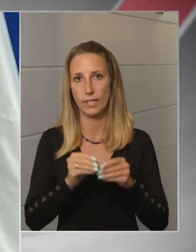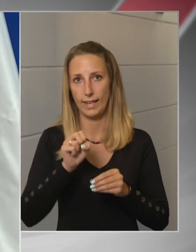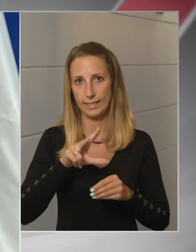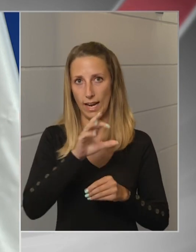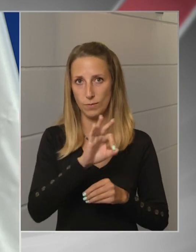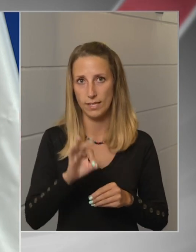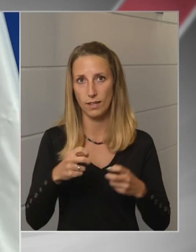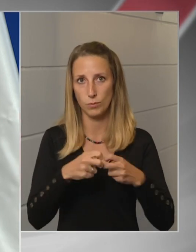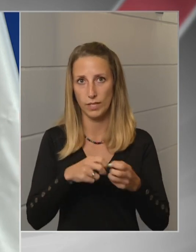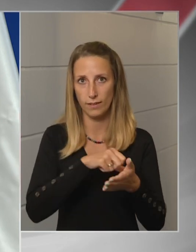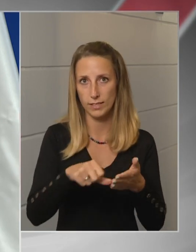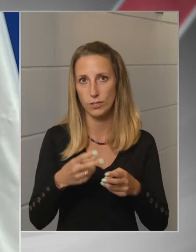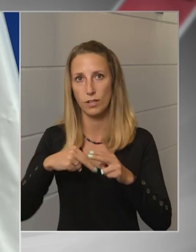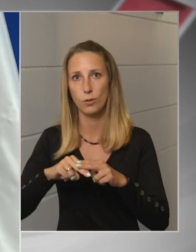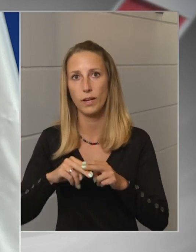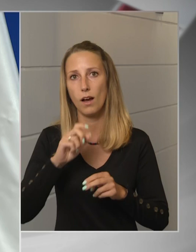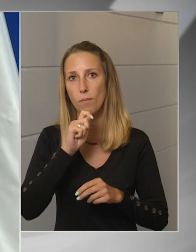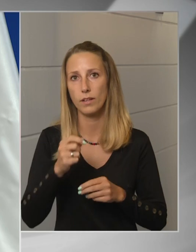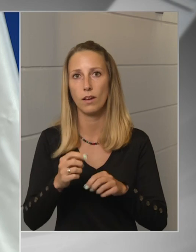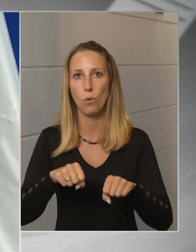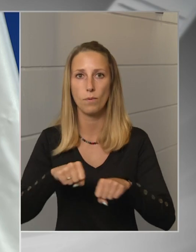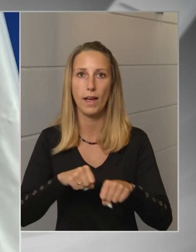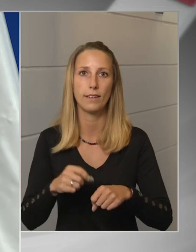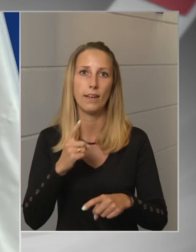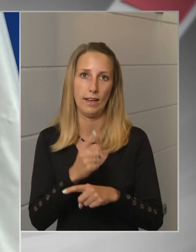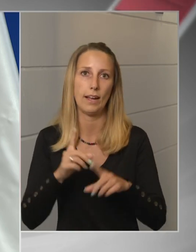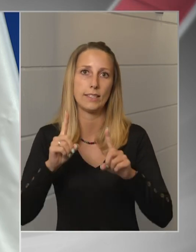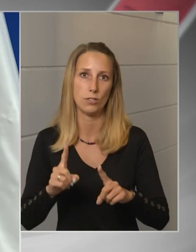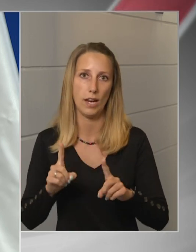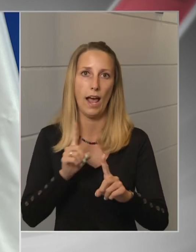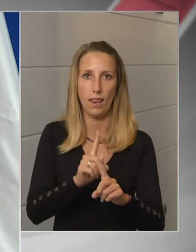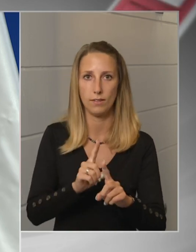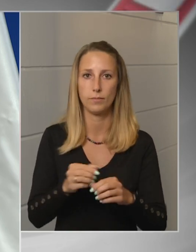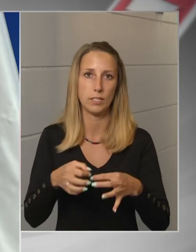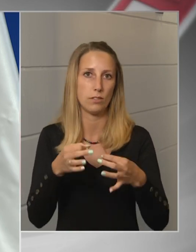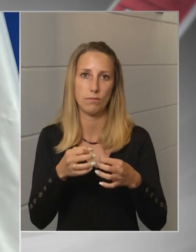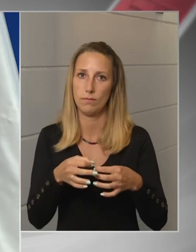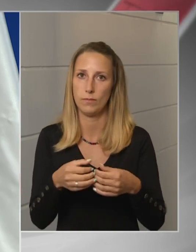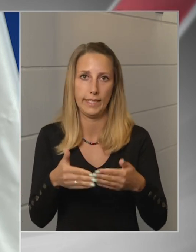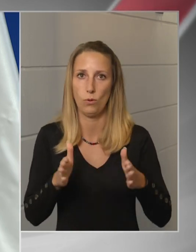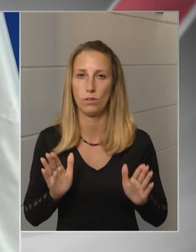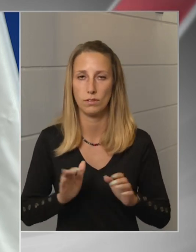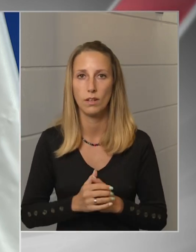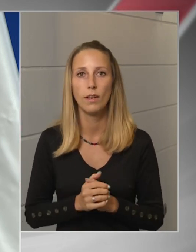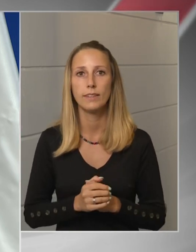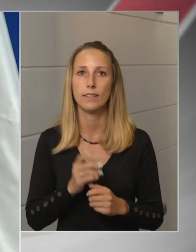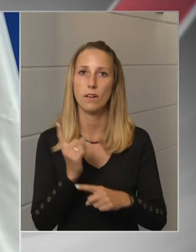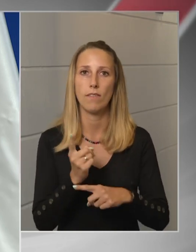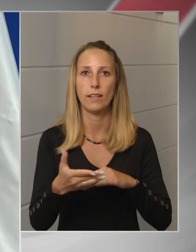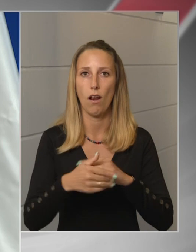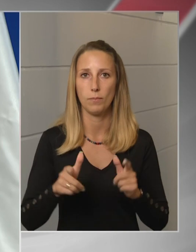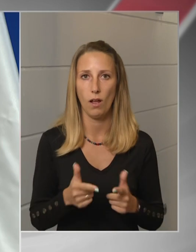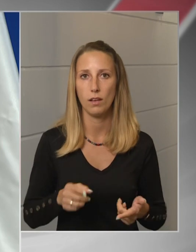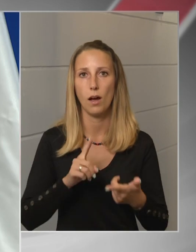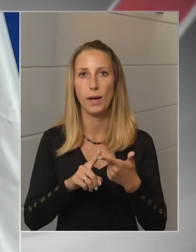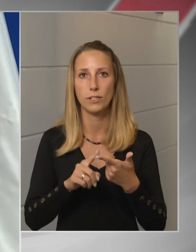kifizesse, mert a többire a magyar kormány rendelkezésre áll és nyitott. Tehát ez a vád alaptan. A másik pedig, hogy